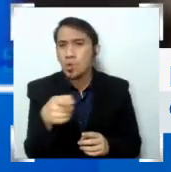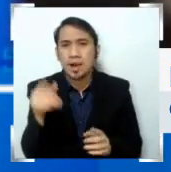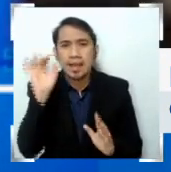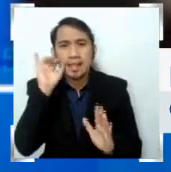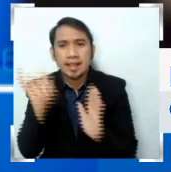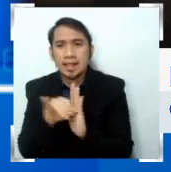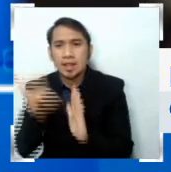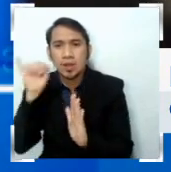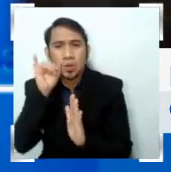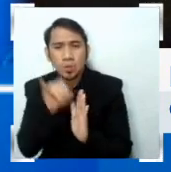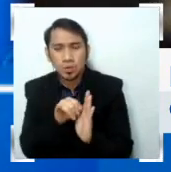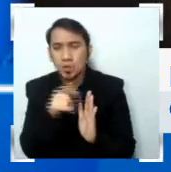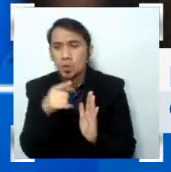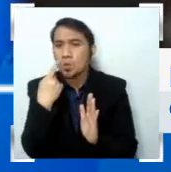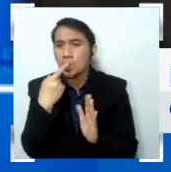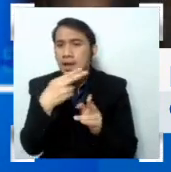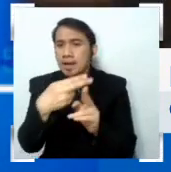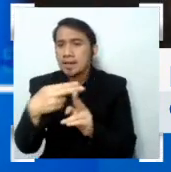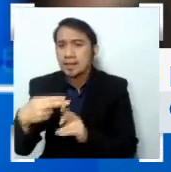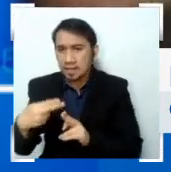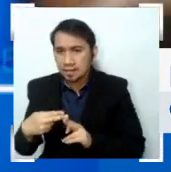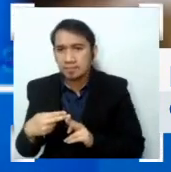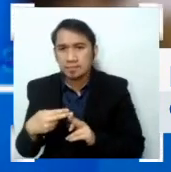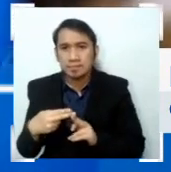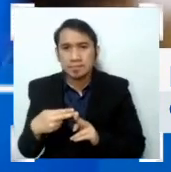And hopefully,